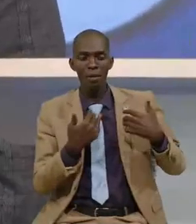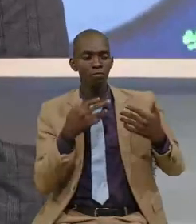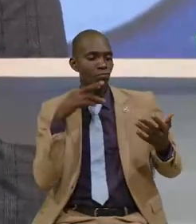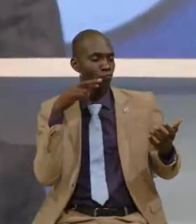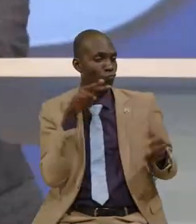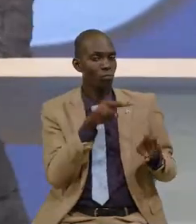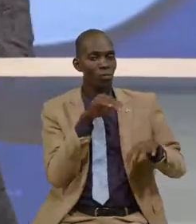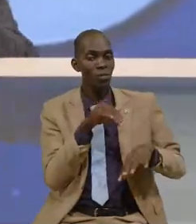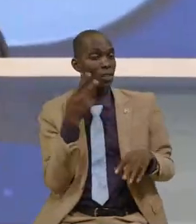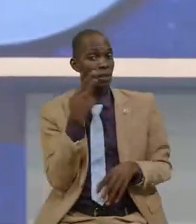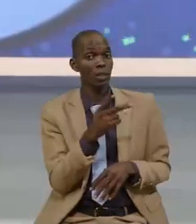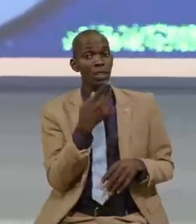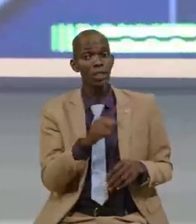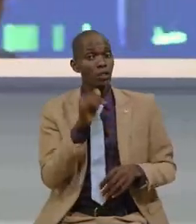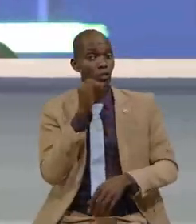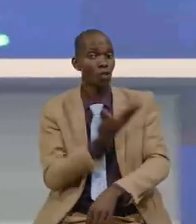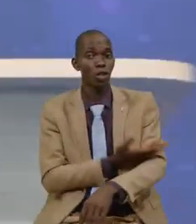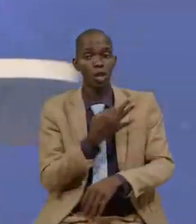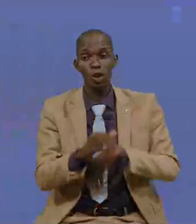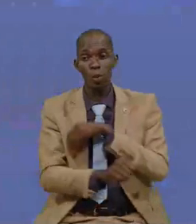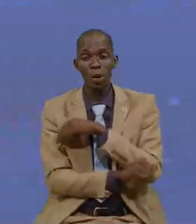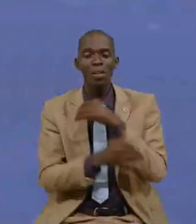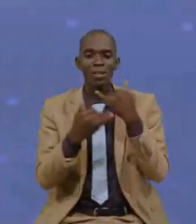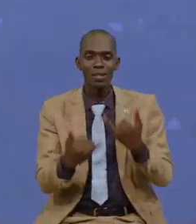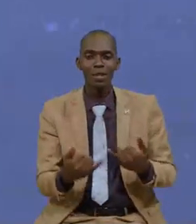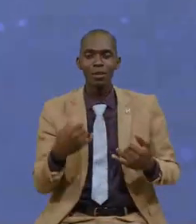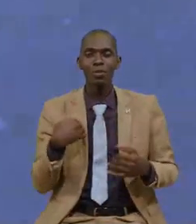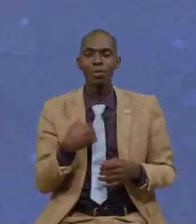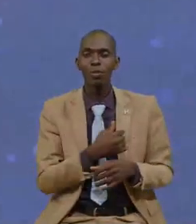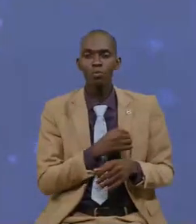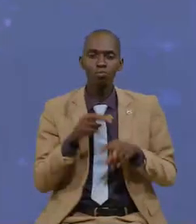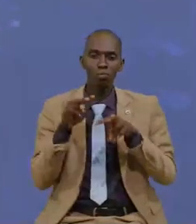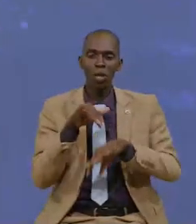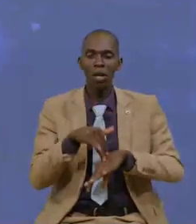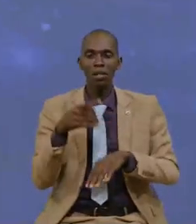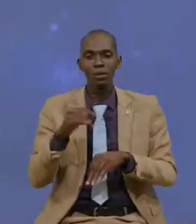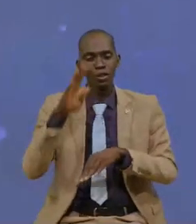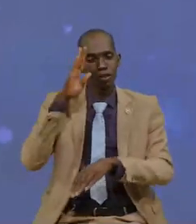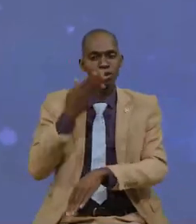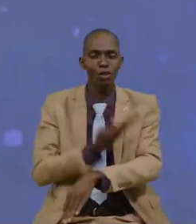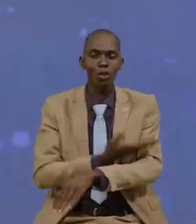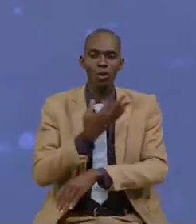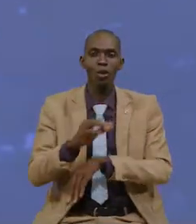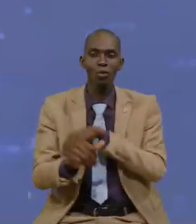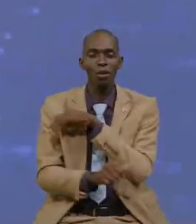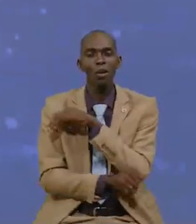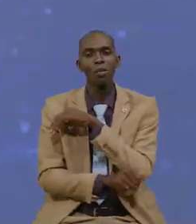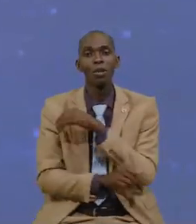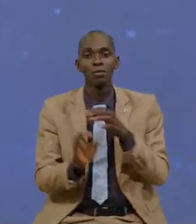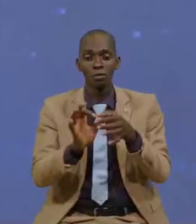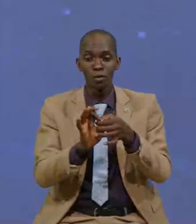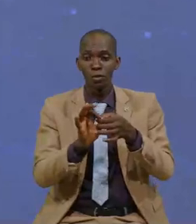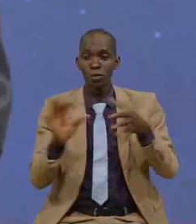vu la fille d'Abraham. Maintenant, nous sommes venus voir le fils